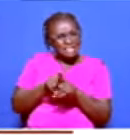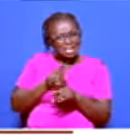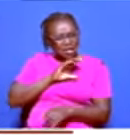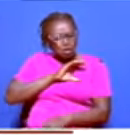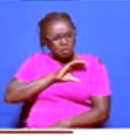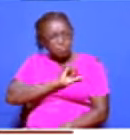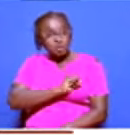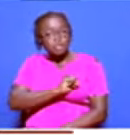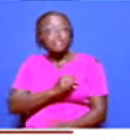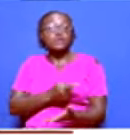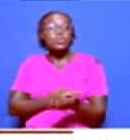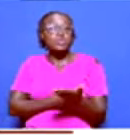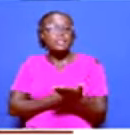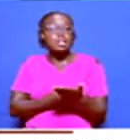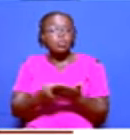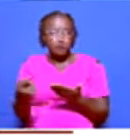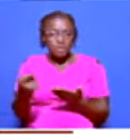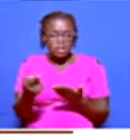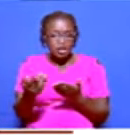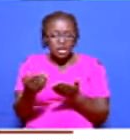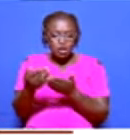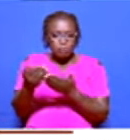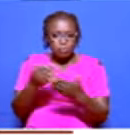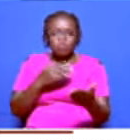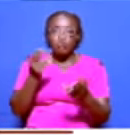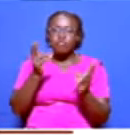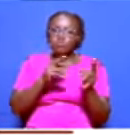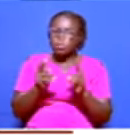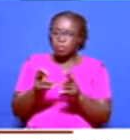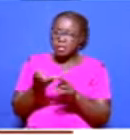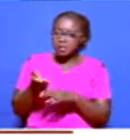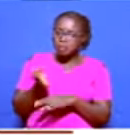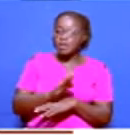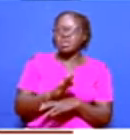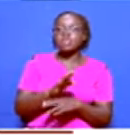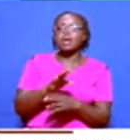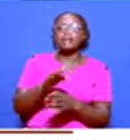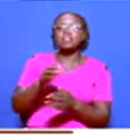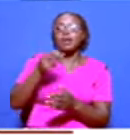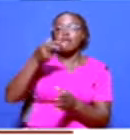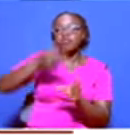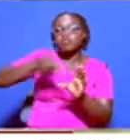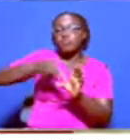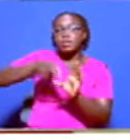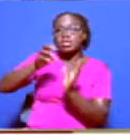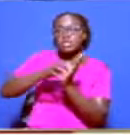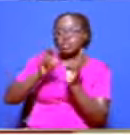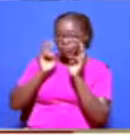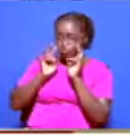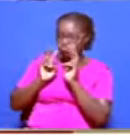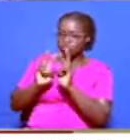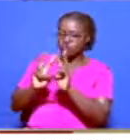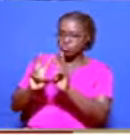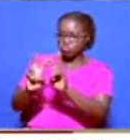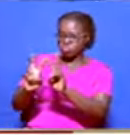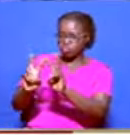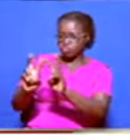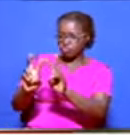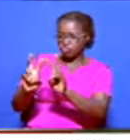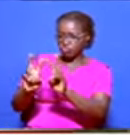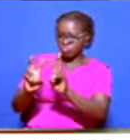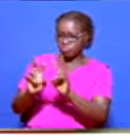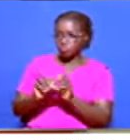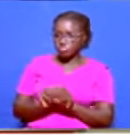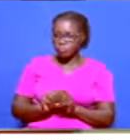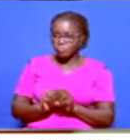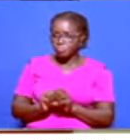moja kabla ya hali ya kawaida kurejea katika vituo vya mafuta.